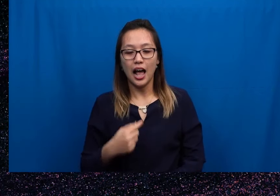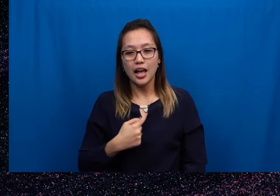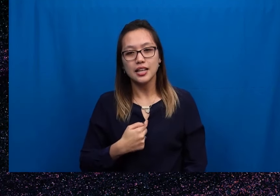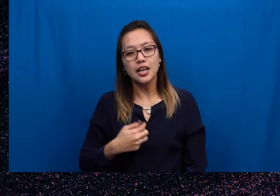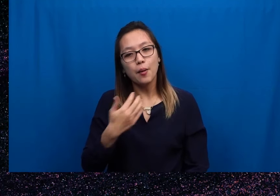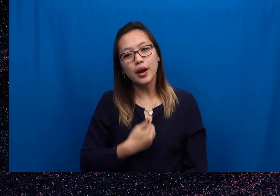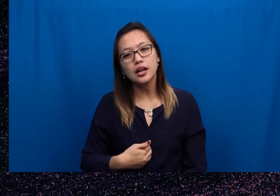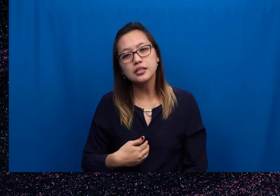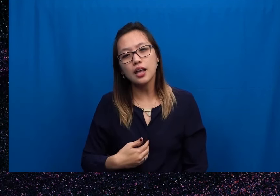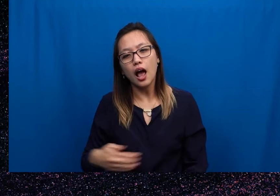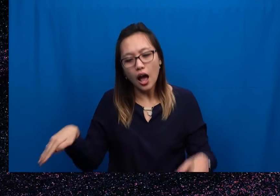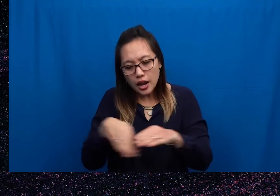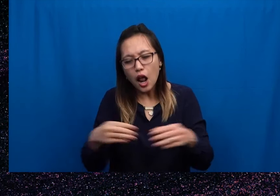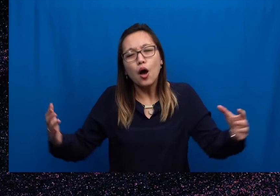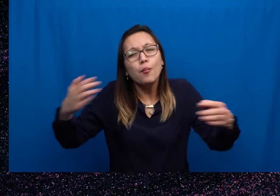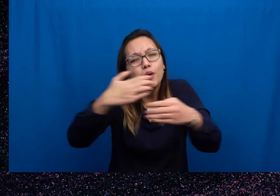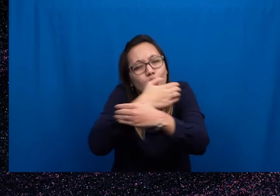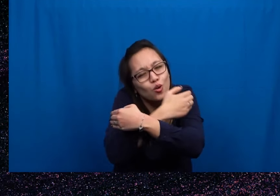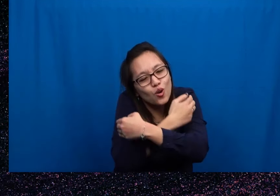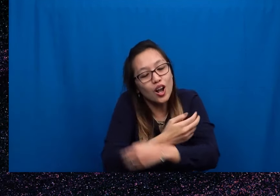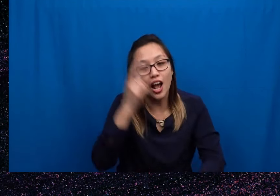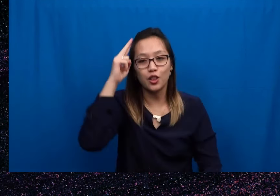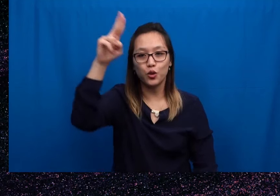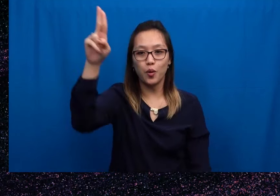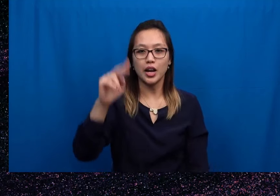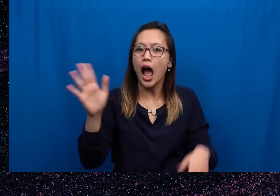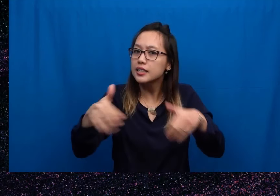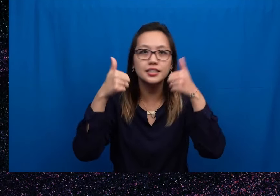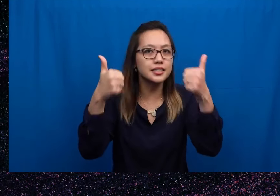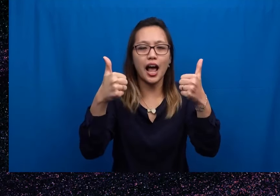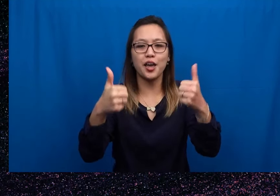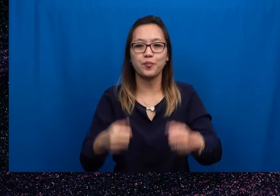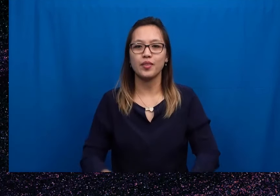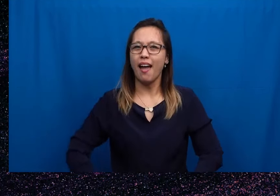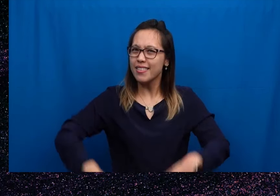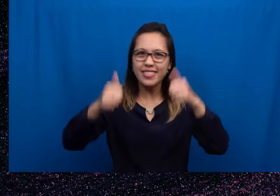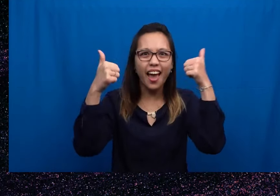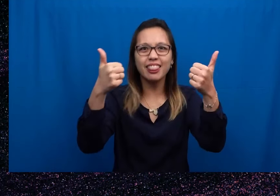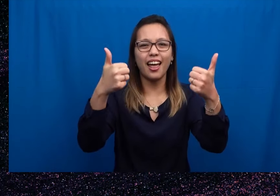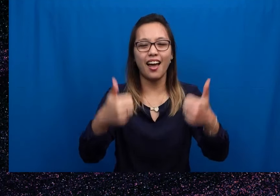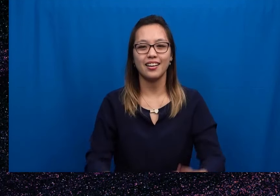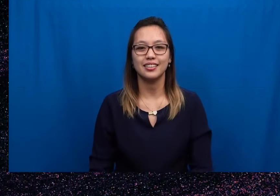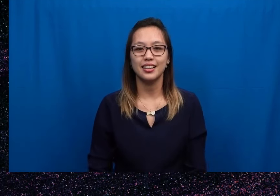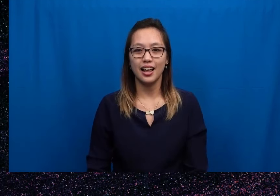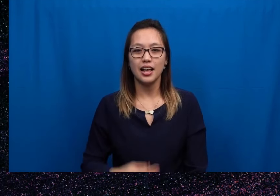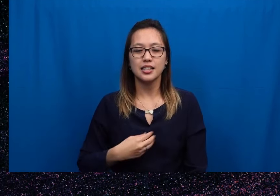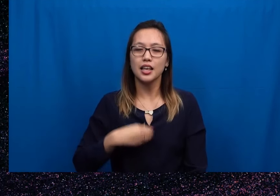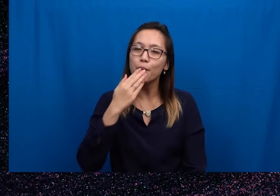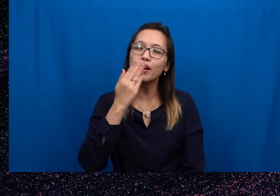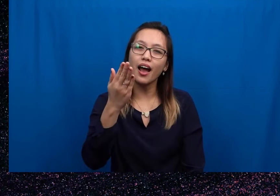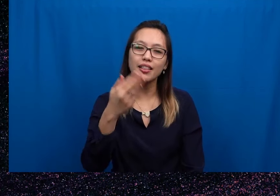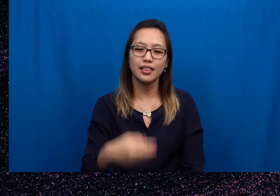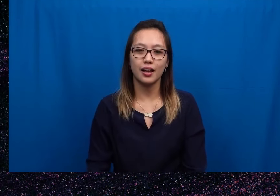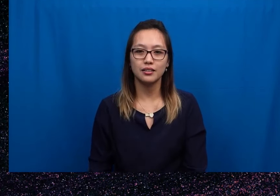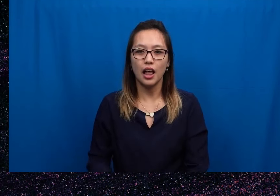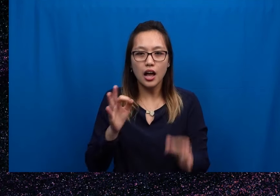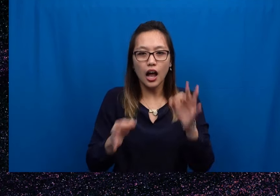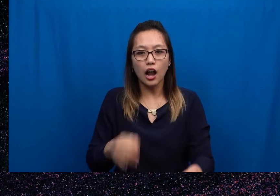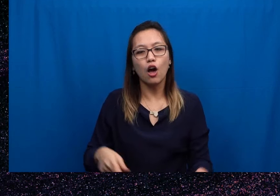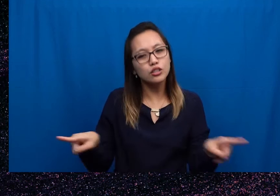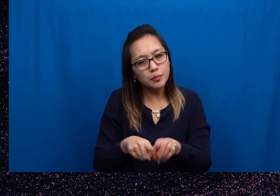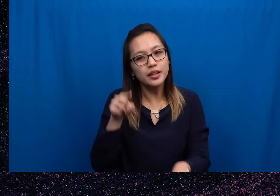pelukannya. Ajaib, Tuhan itu nyata. Sehingga terucap dari mulut saya berkata, kalau seperti ini